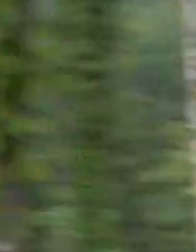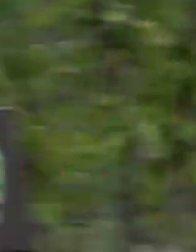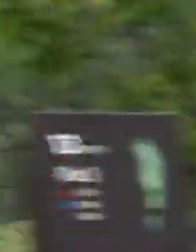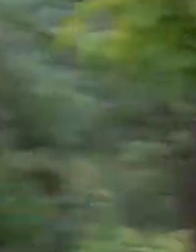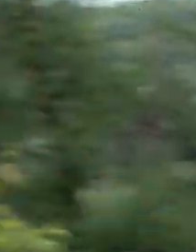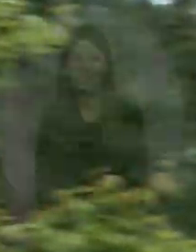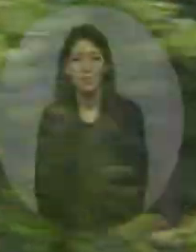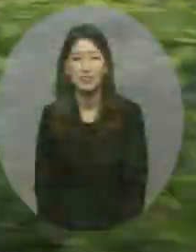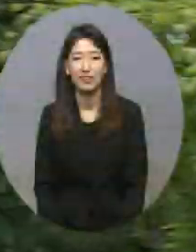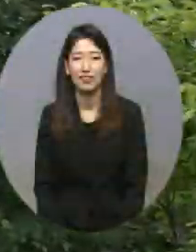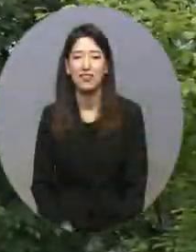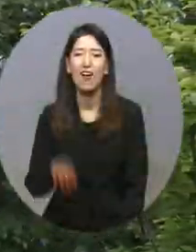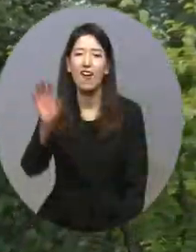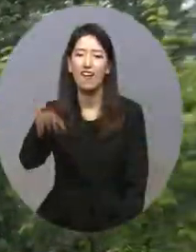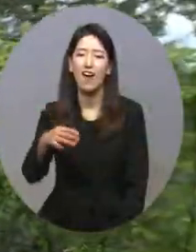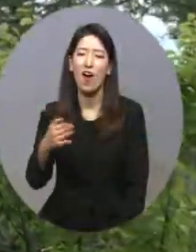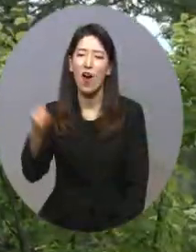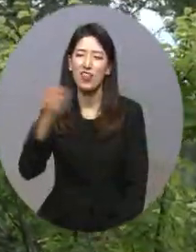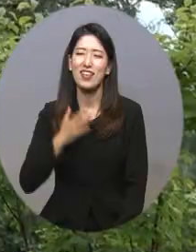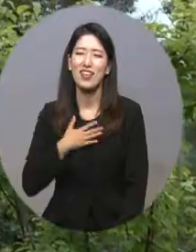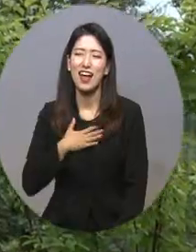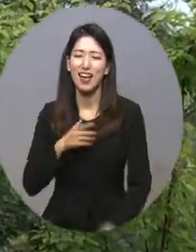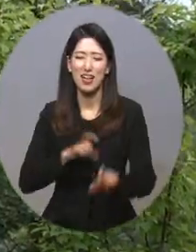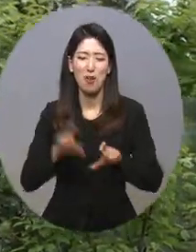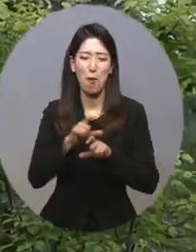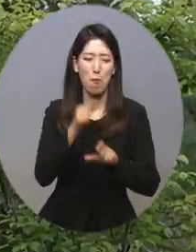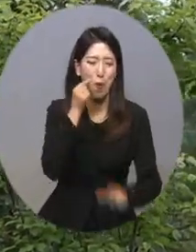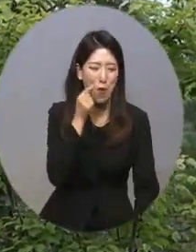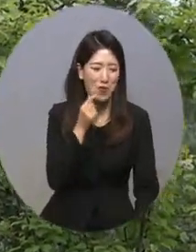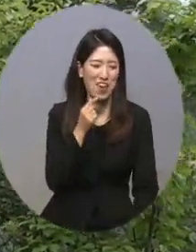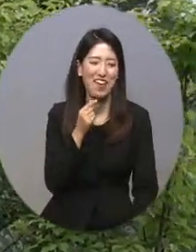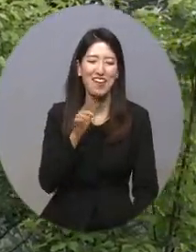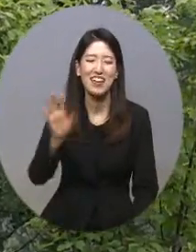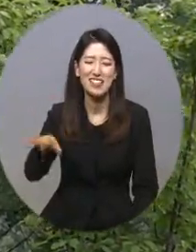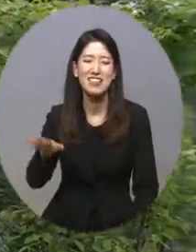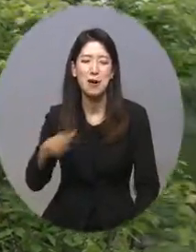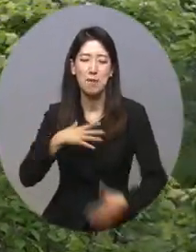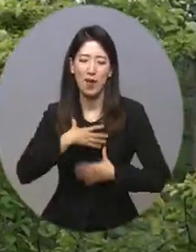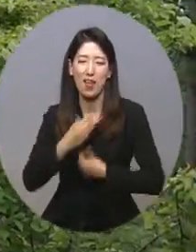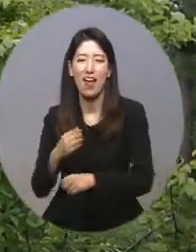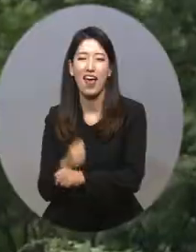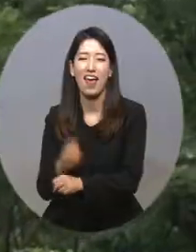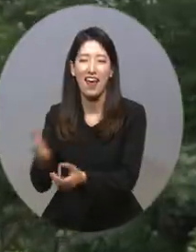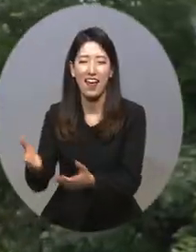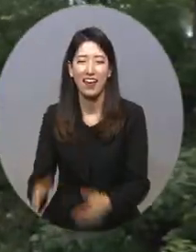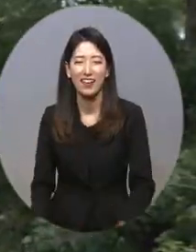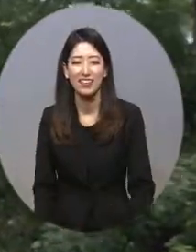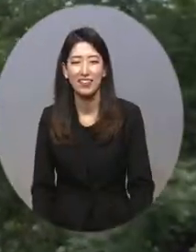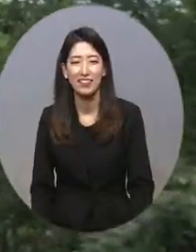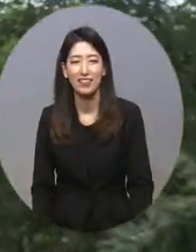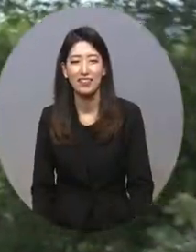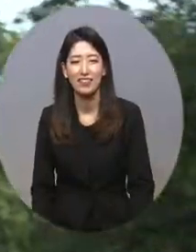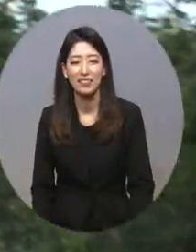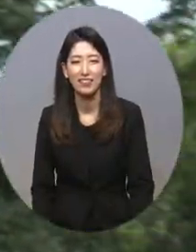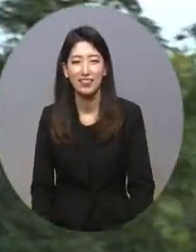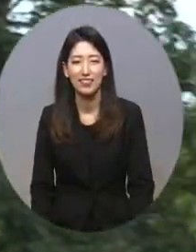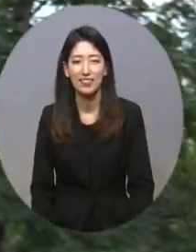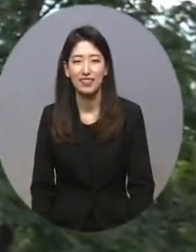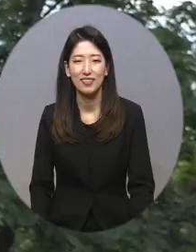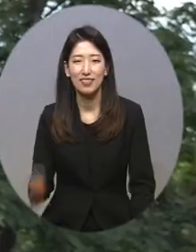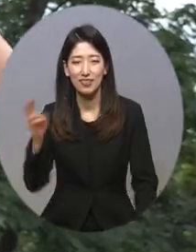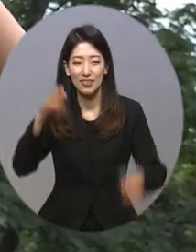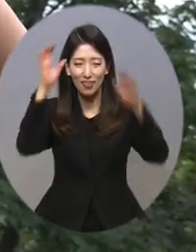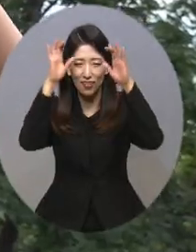연아, 부담스럽게 했어. 내가 있으니까 망설이세요. 은지야, 너, 안경 끼. 아, 이거 돌아왔어? 또